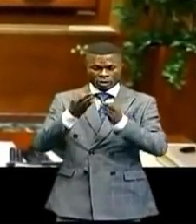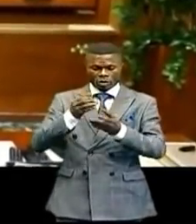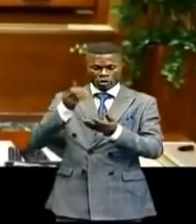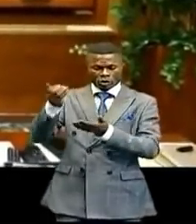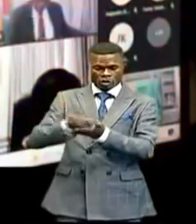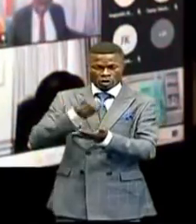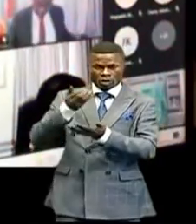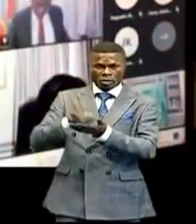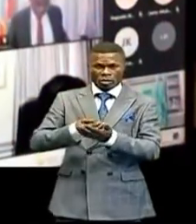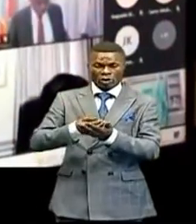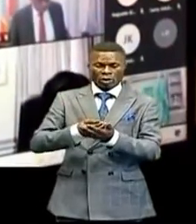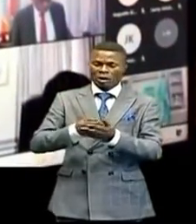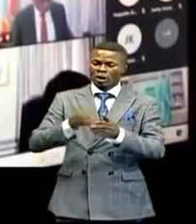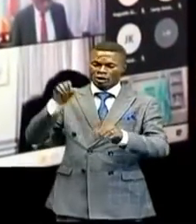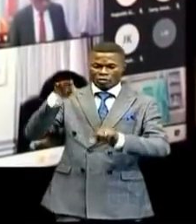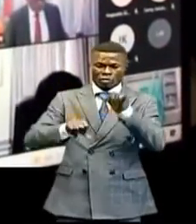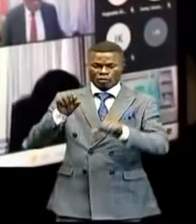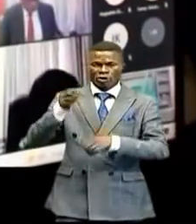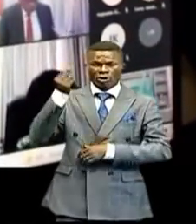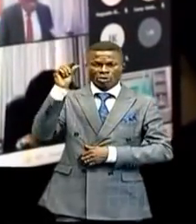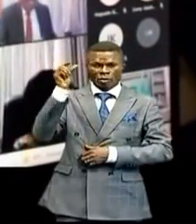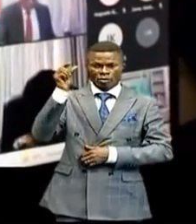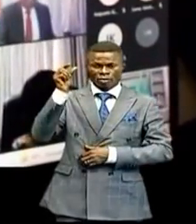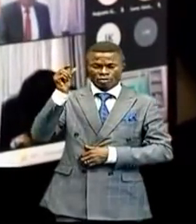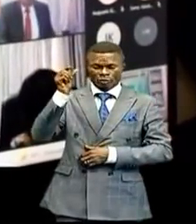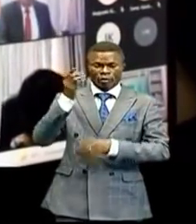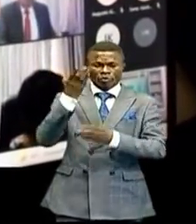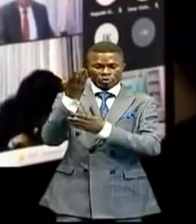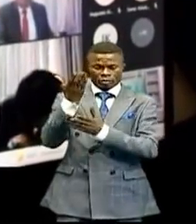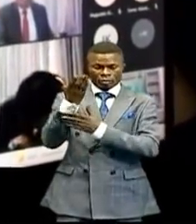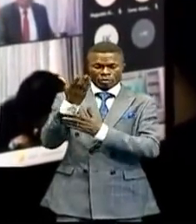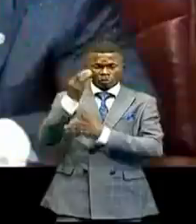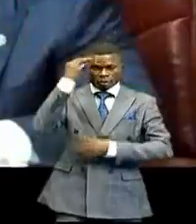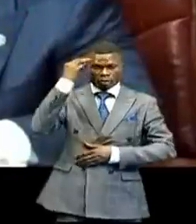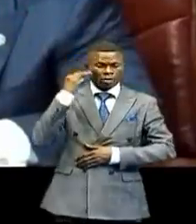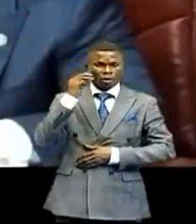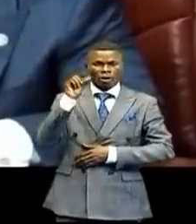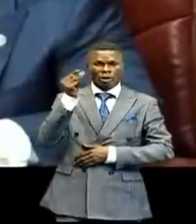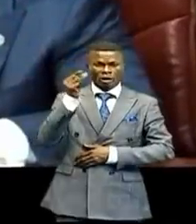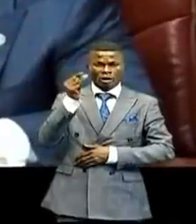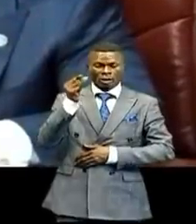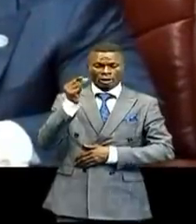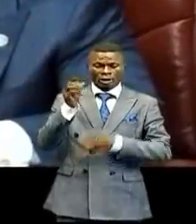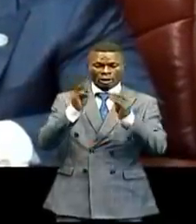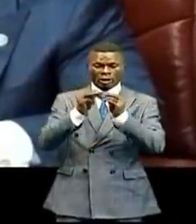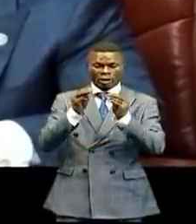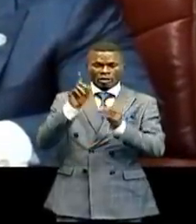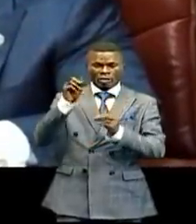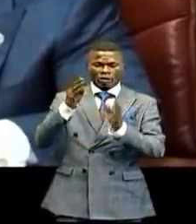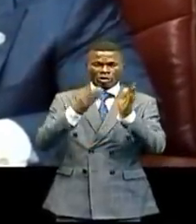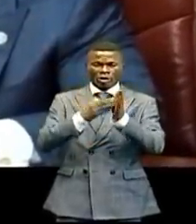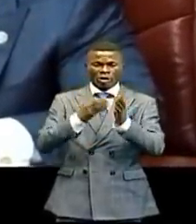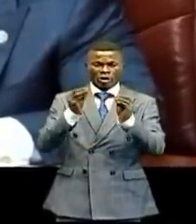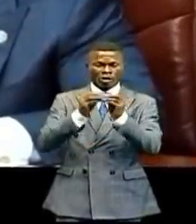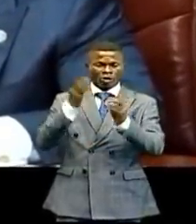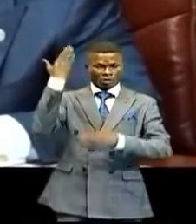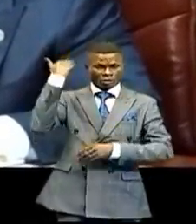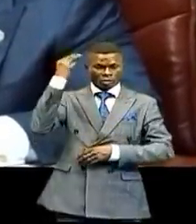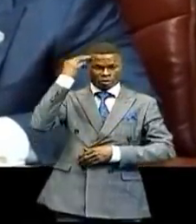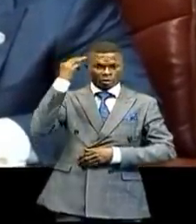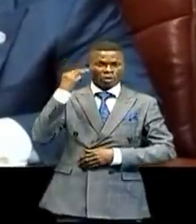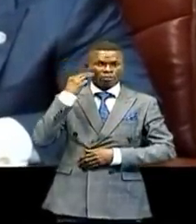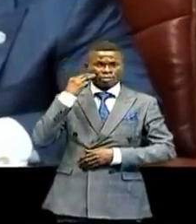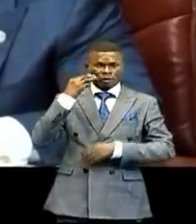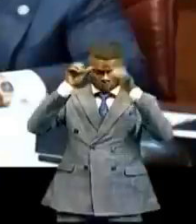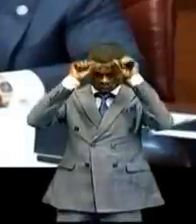l'exploitation illégale de ressources minières, faite à sa demande par la ministre des Mines lors de la 23e réunion du Conseil des ministres,